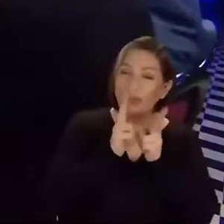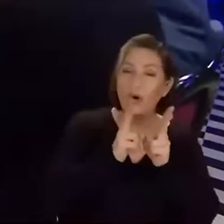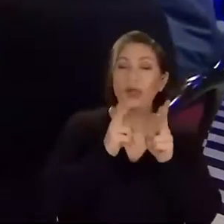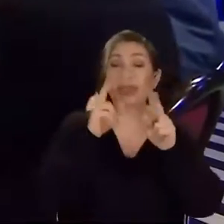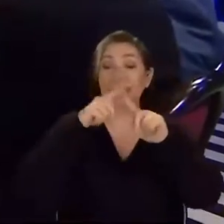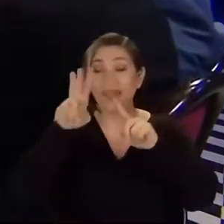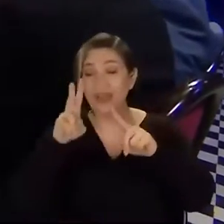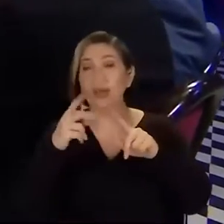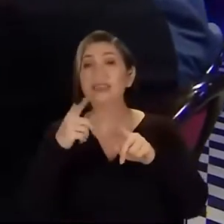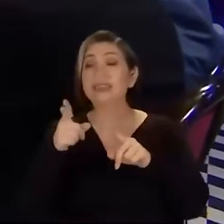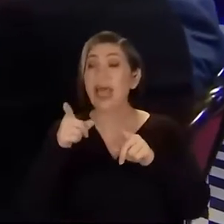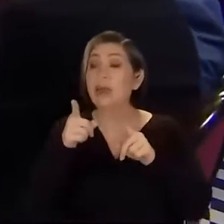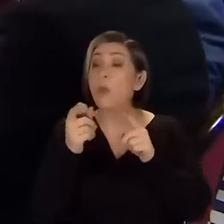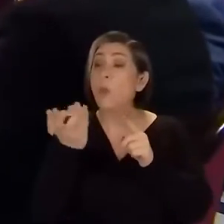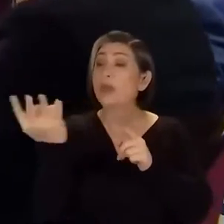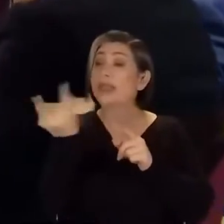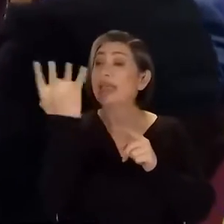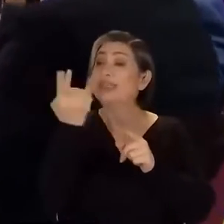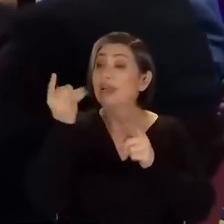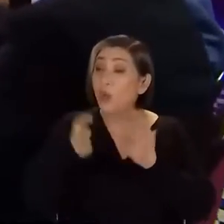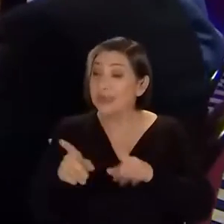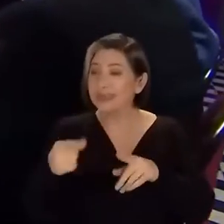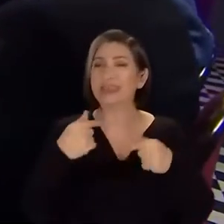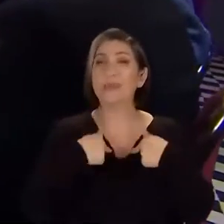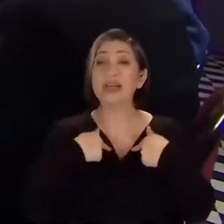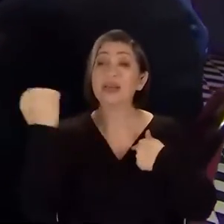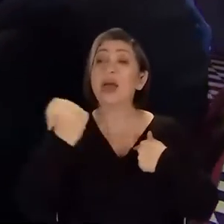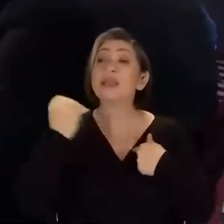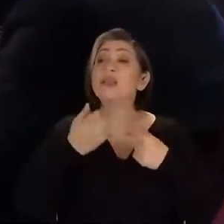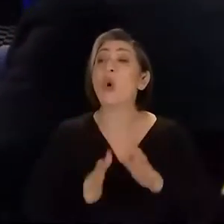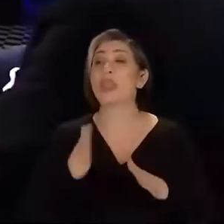de diyorum ki sen mobil doğansın ben de katil